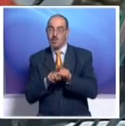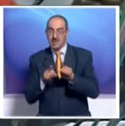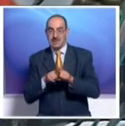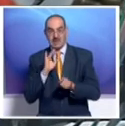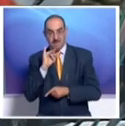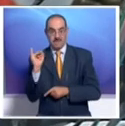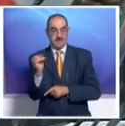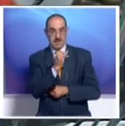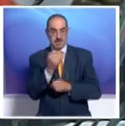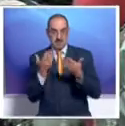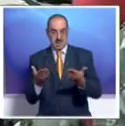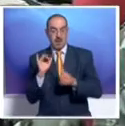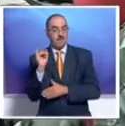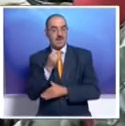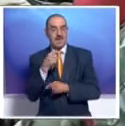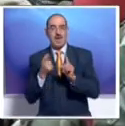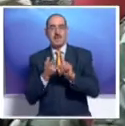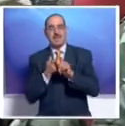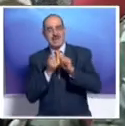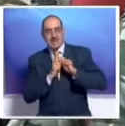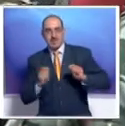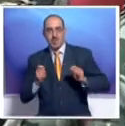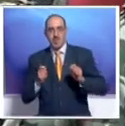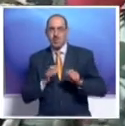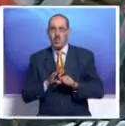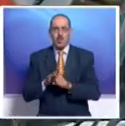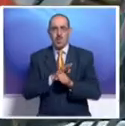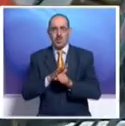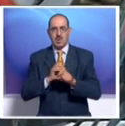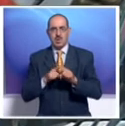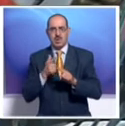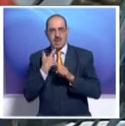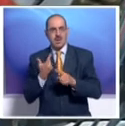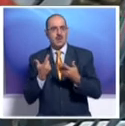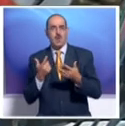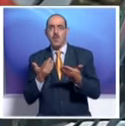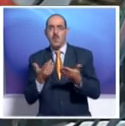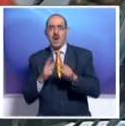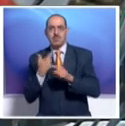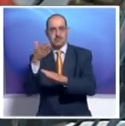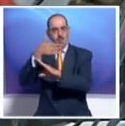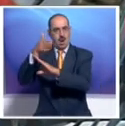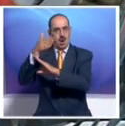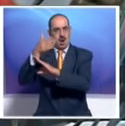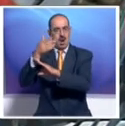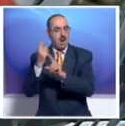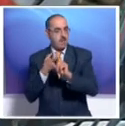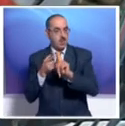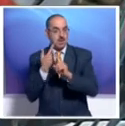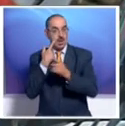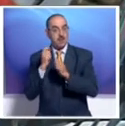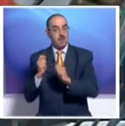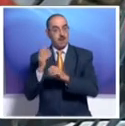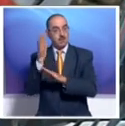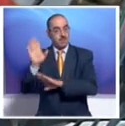الإطار إلى ضرورة الاحترام التام لرموز الدولة وعلى رأسها العلم الوطني